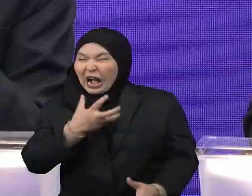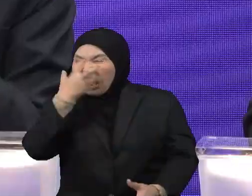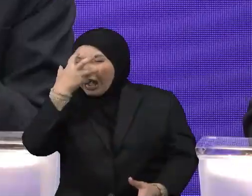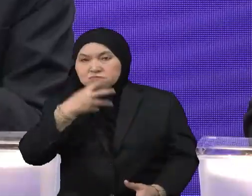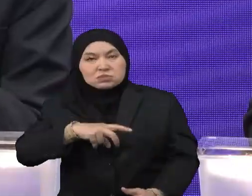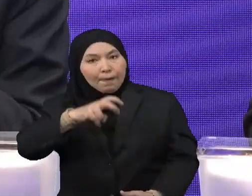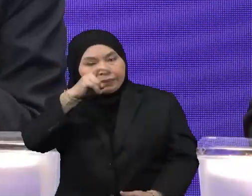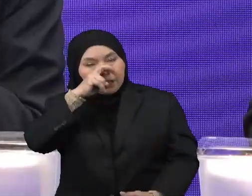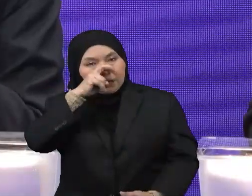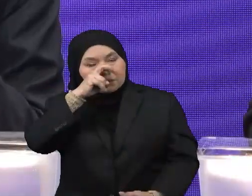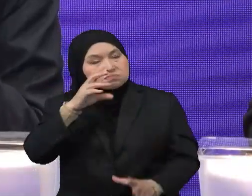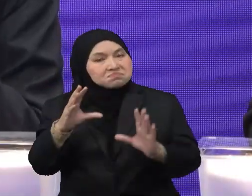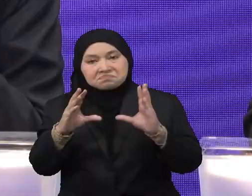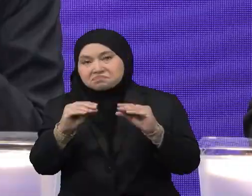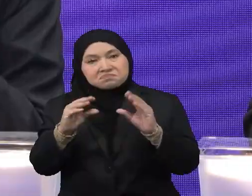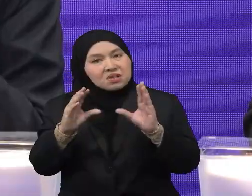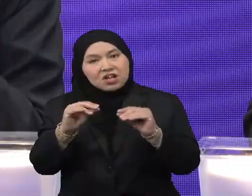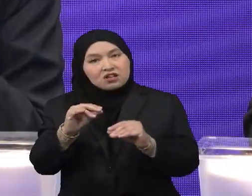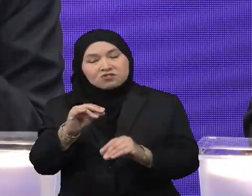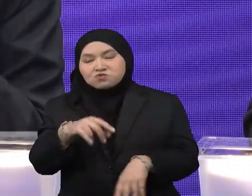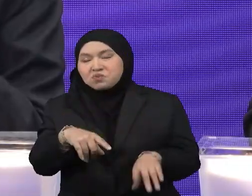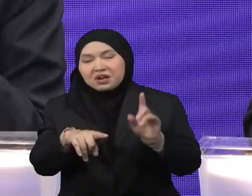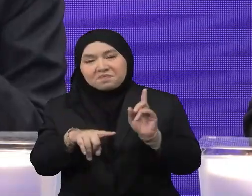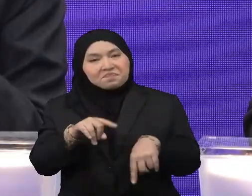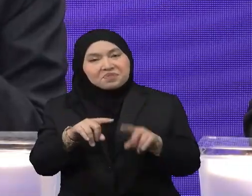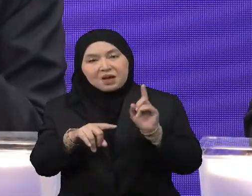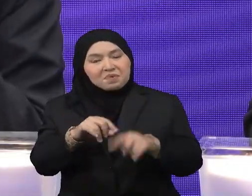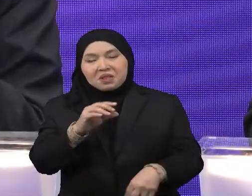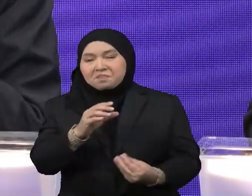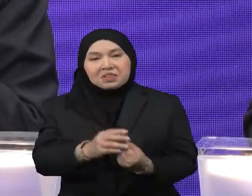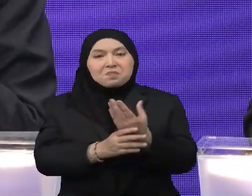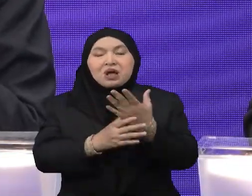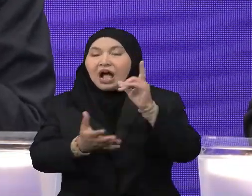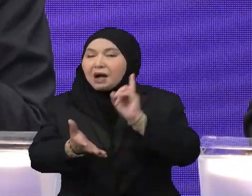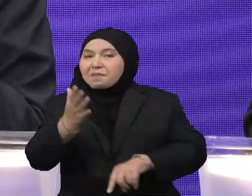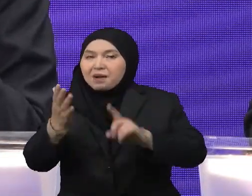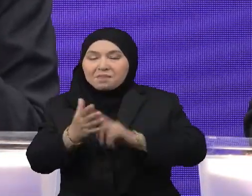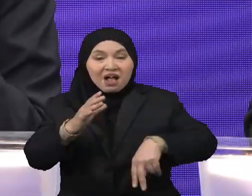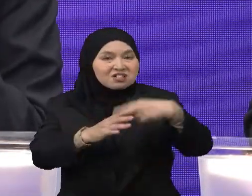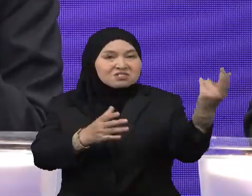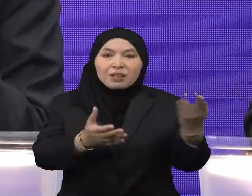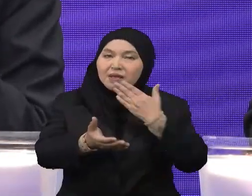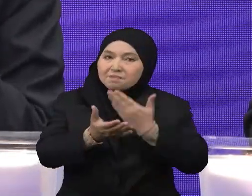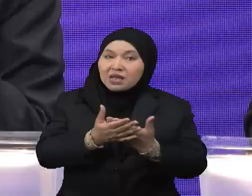tegas musyarat tidak akan menambahkan sebaran hasil yang baik